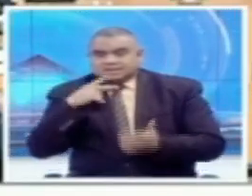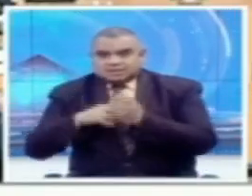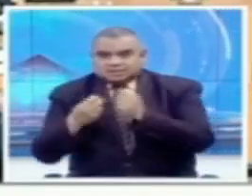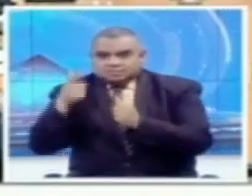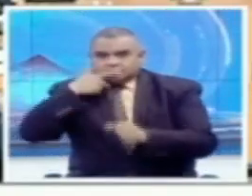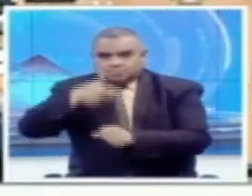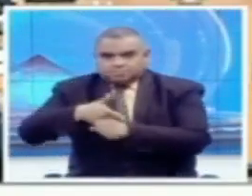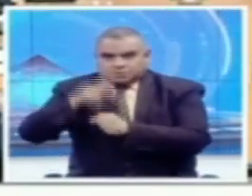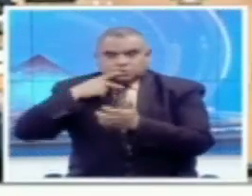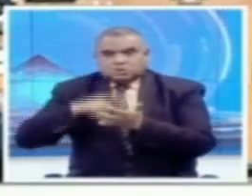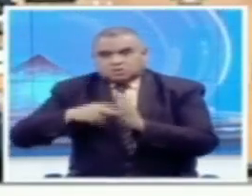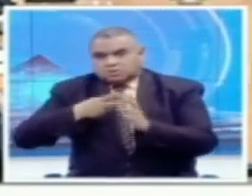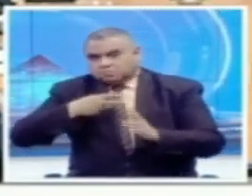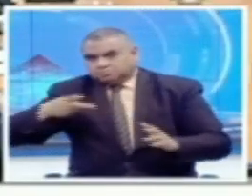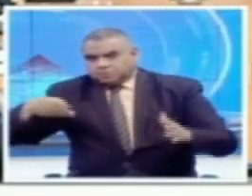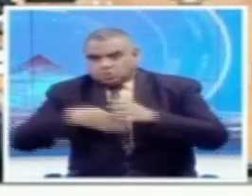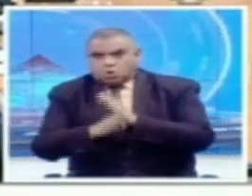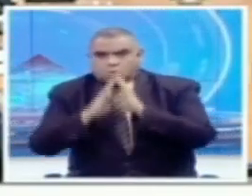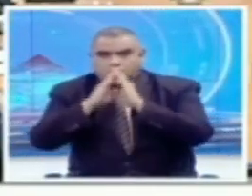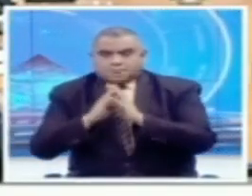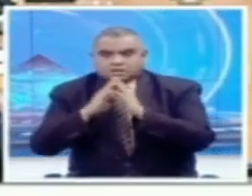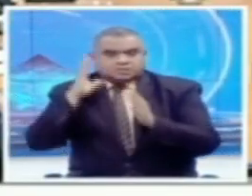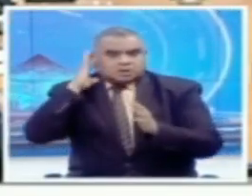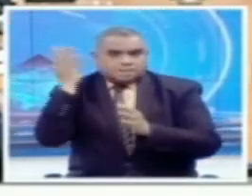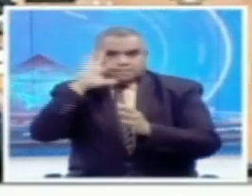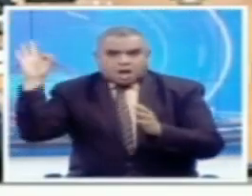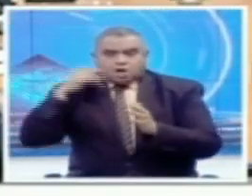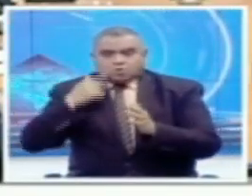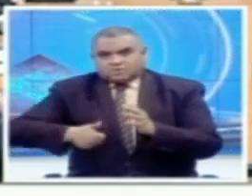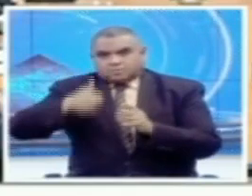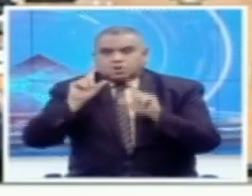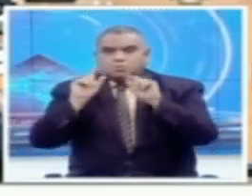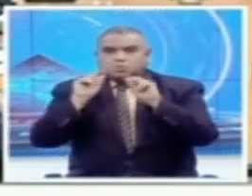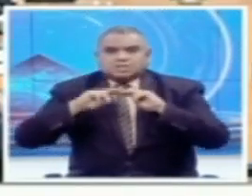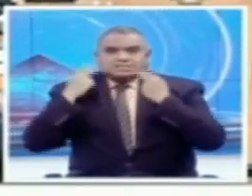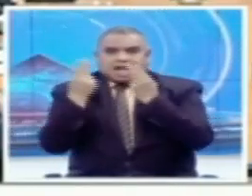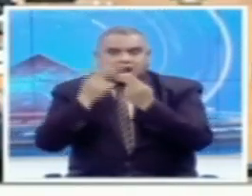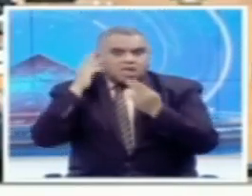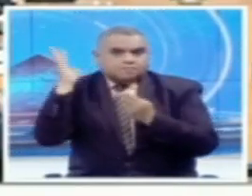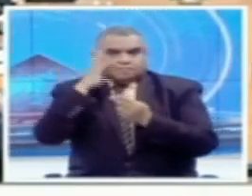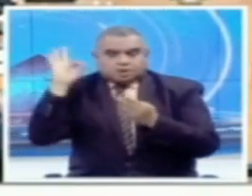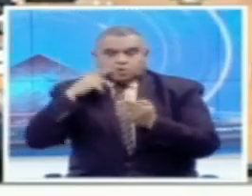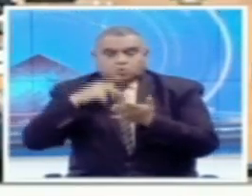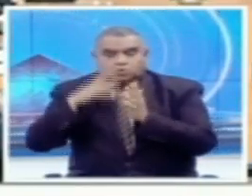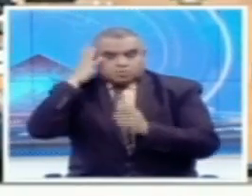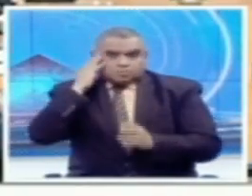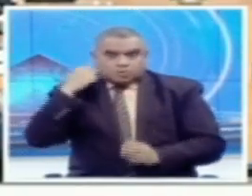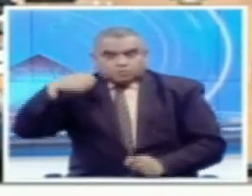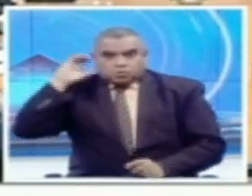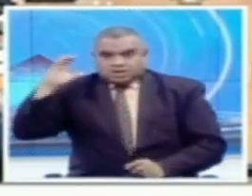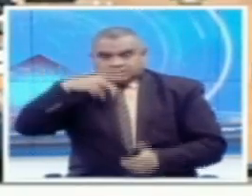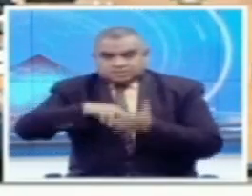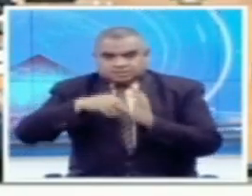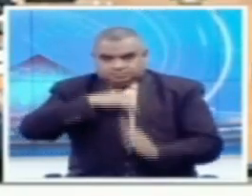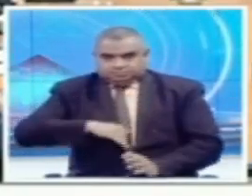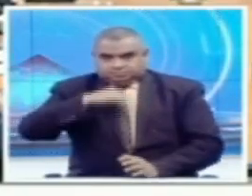من أنشطة متعددة في مصر وفقاً لأعلى المعايير العالمية، معرباً سيادته عن تطلعه